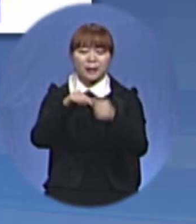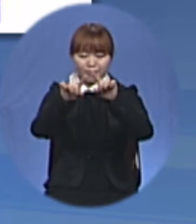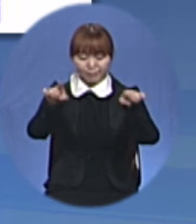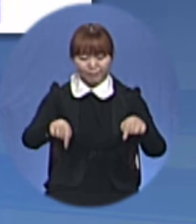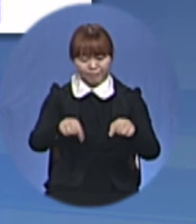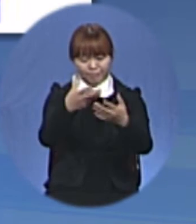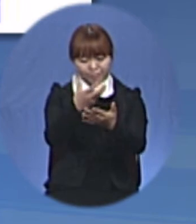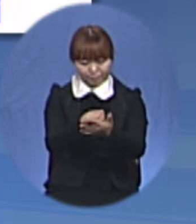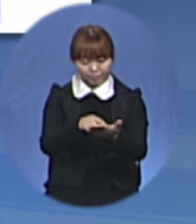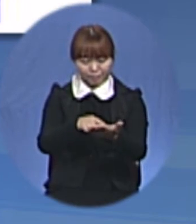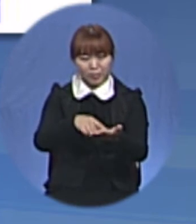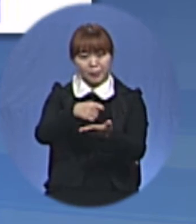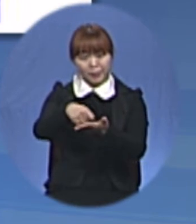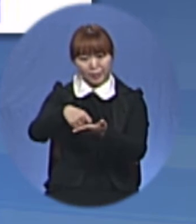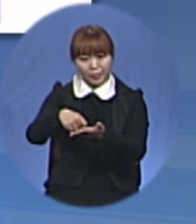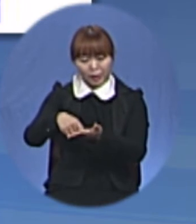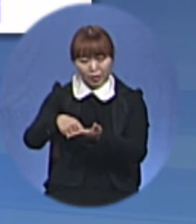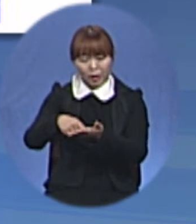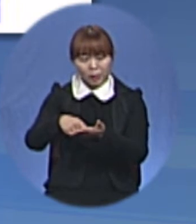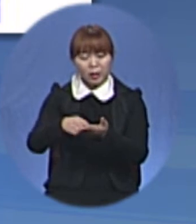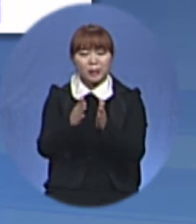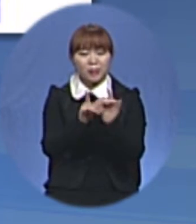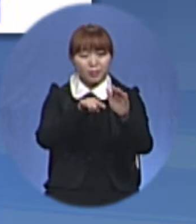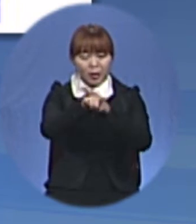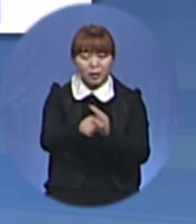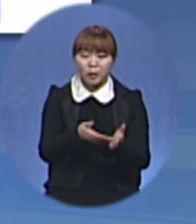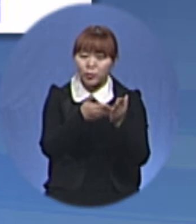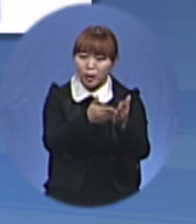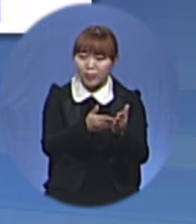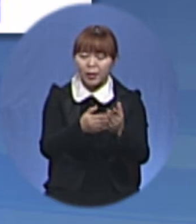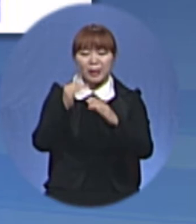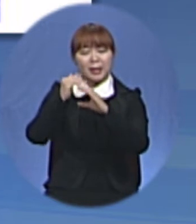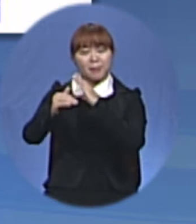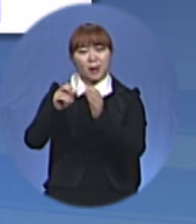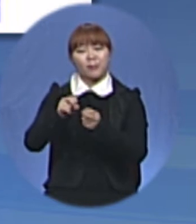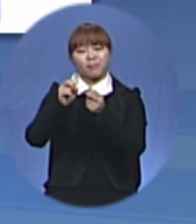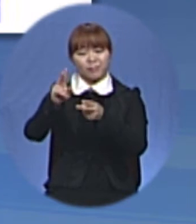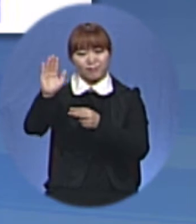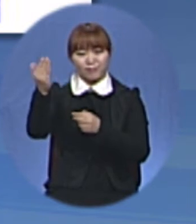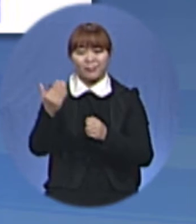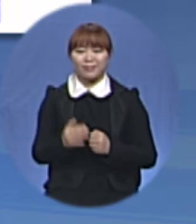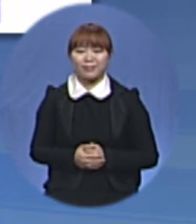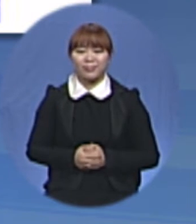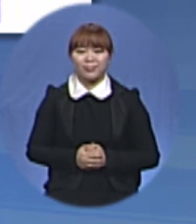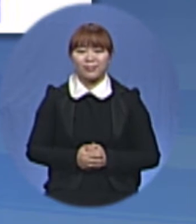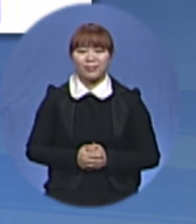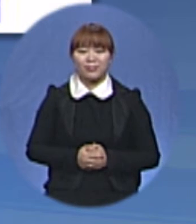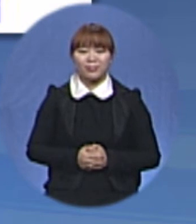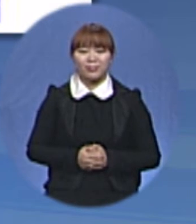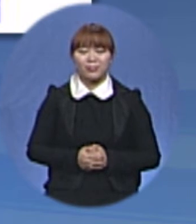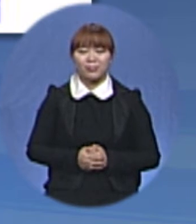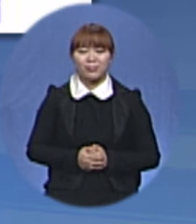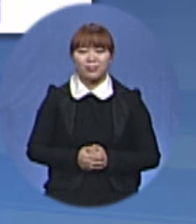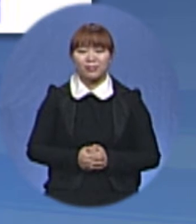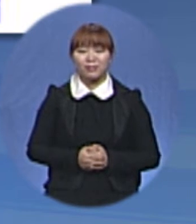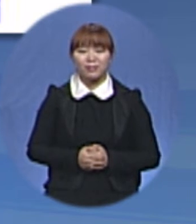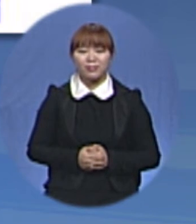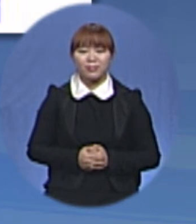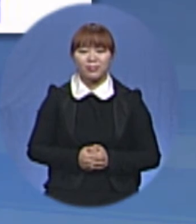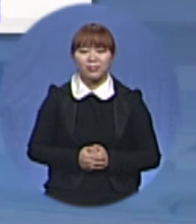신청서를 내려받아 푸른길 도서관에 방문 접수하거나 이메일 접수하면 된다고 말했습니다.